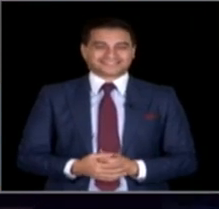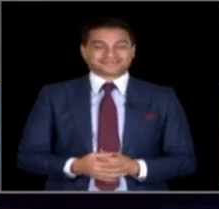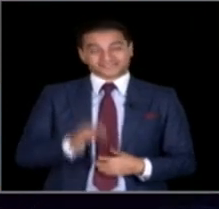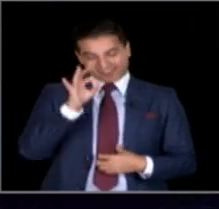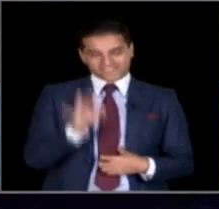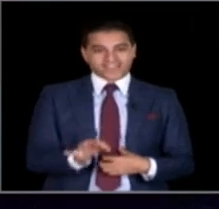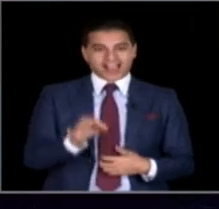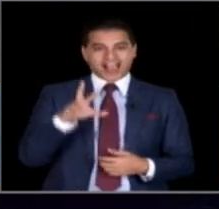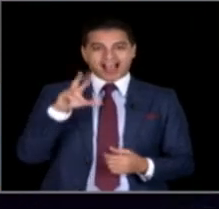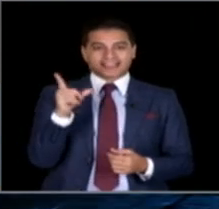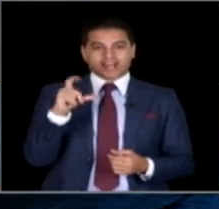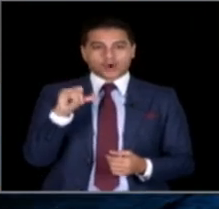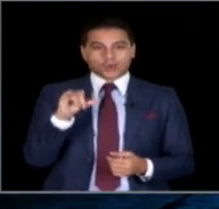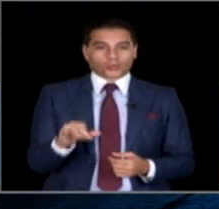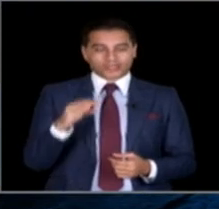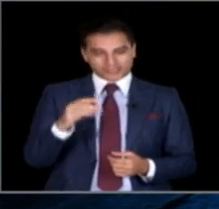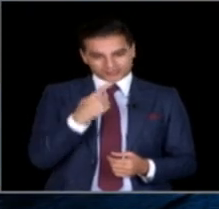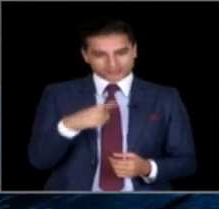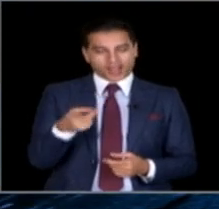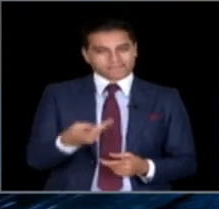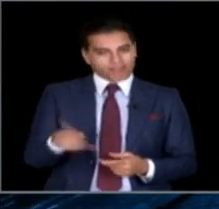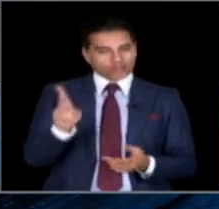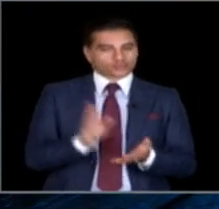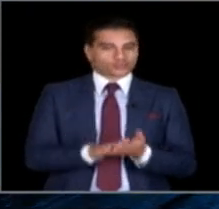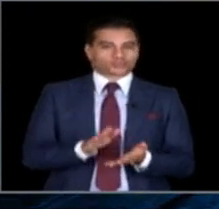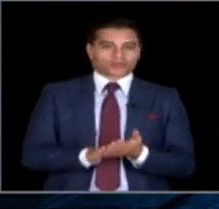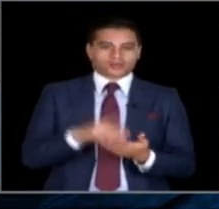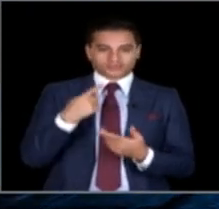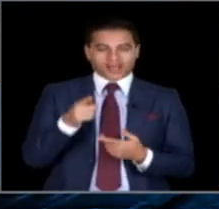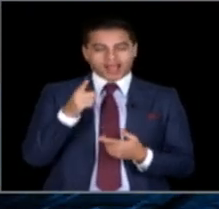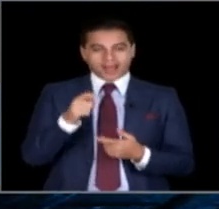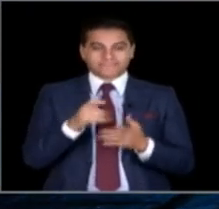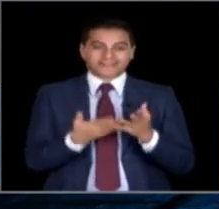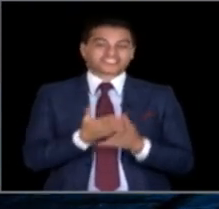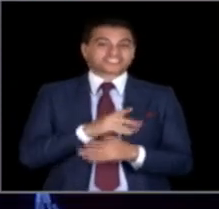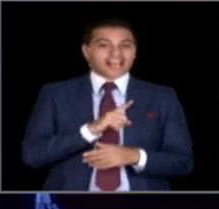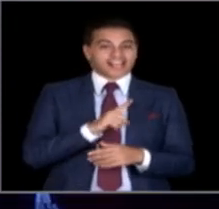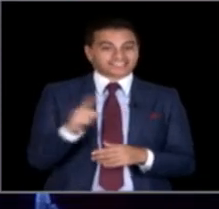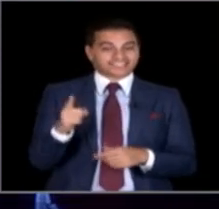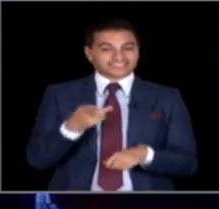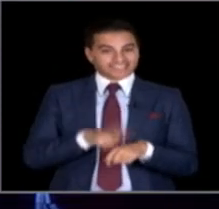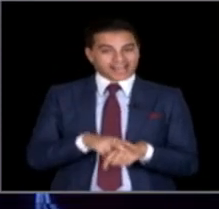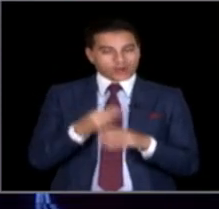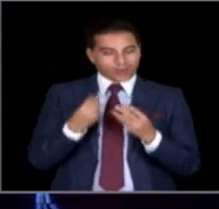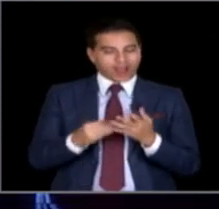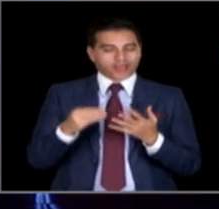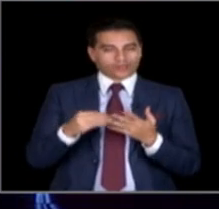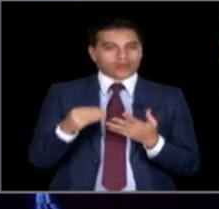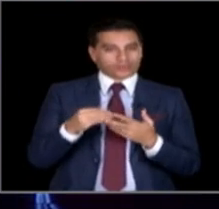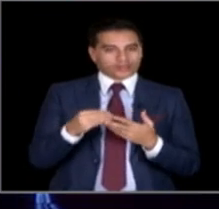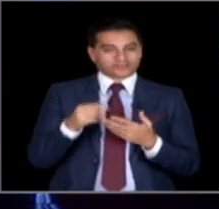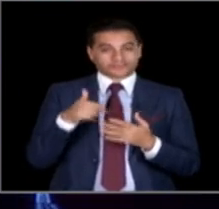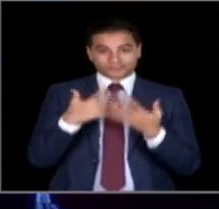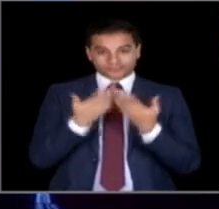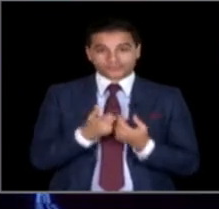فعلا هي النرويج يا رضا. يا محظوظة ما تاخديش الريسك تاني أرجوك.